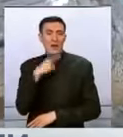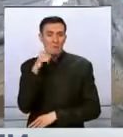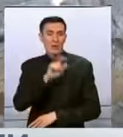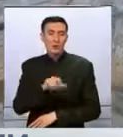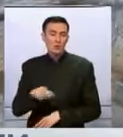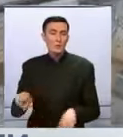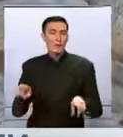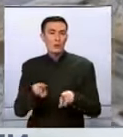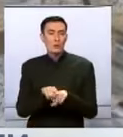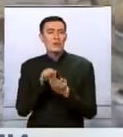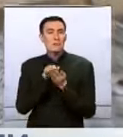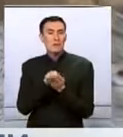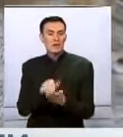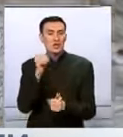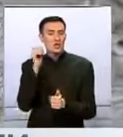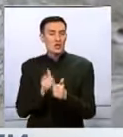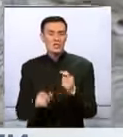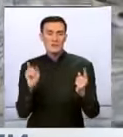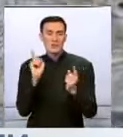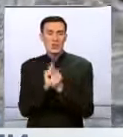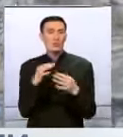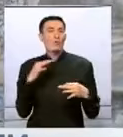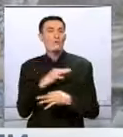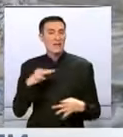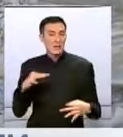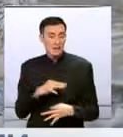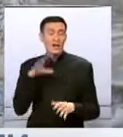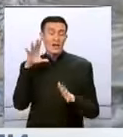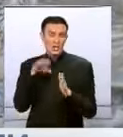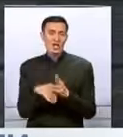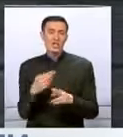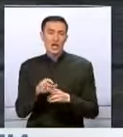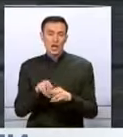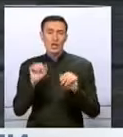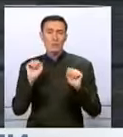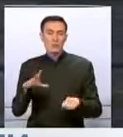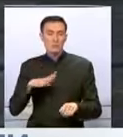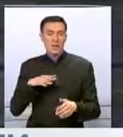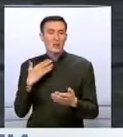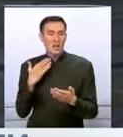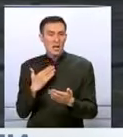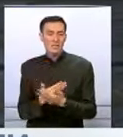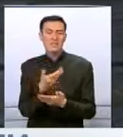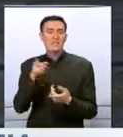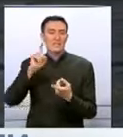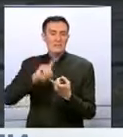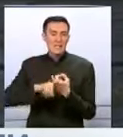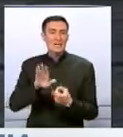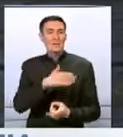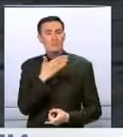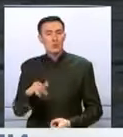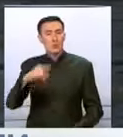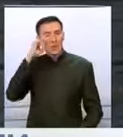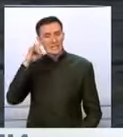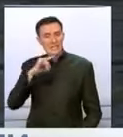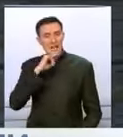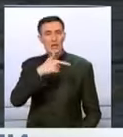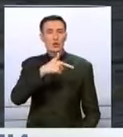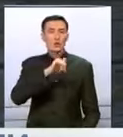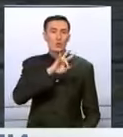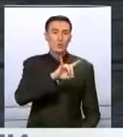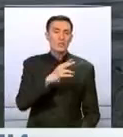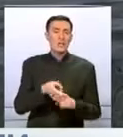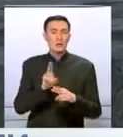говорят, что подобные могилы часто встречаются у венгров. А значит, это может быть одним из доказательств связи между казахами и гуннами,